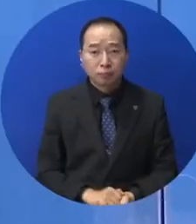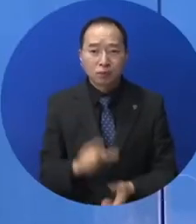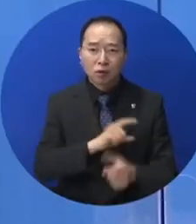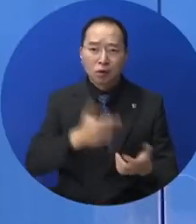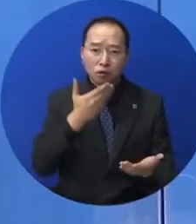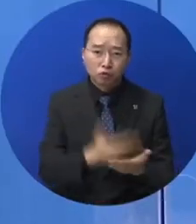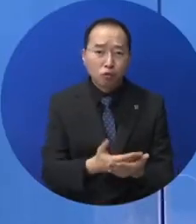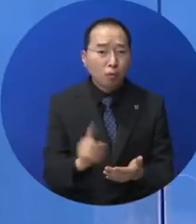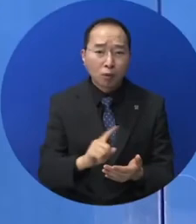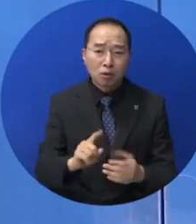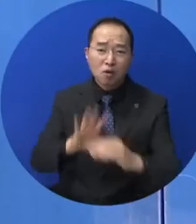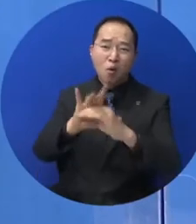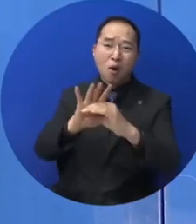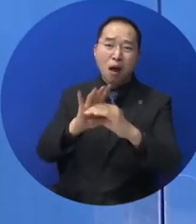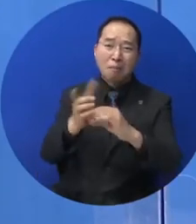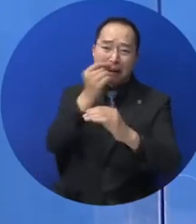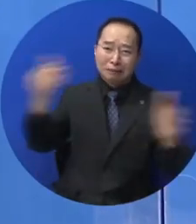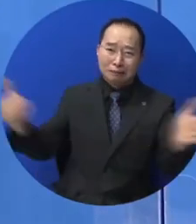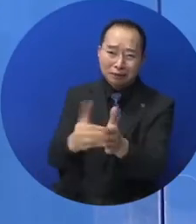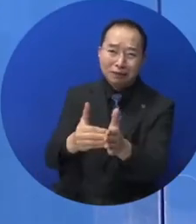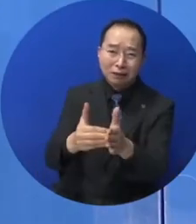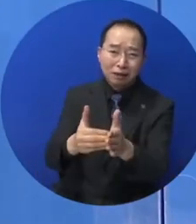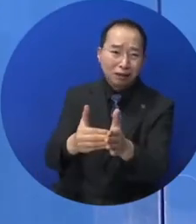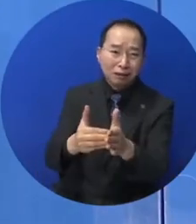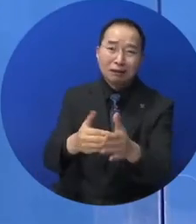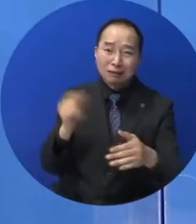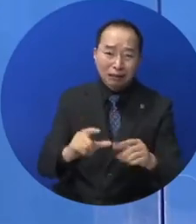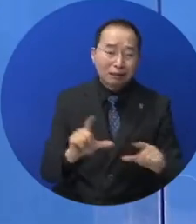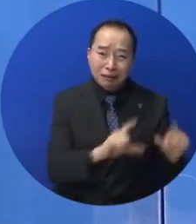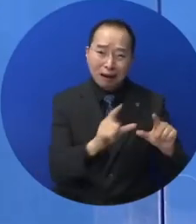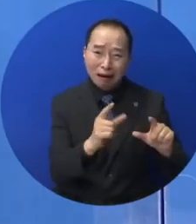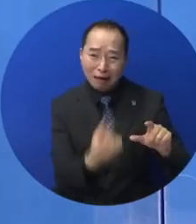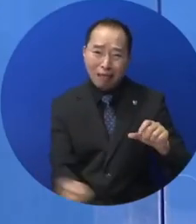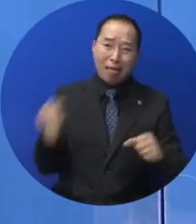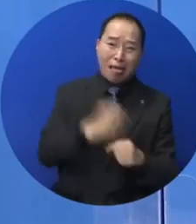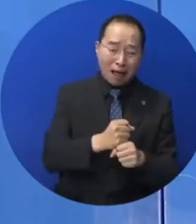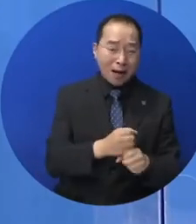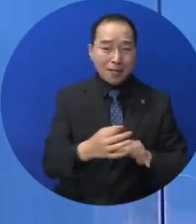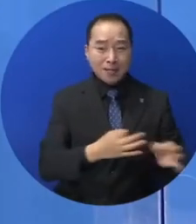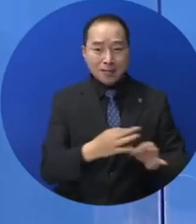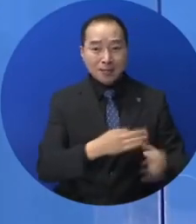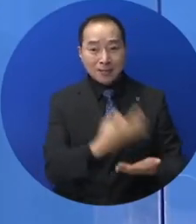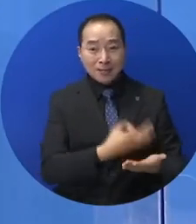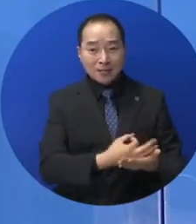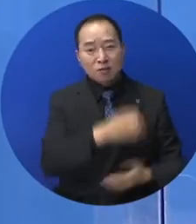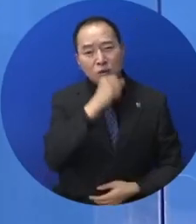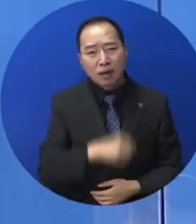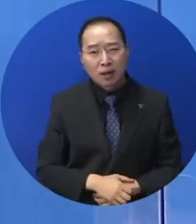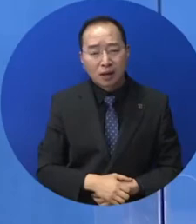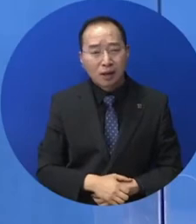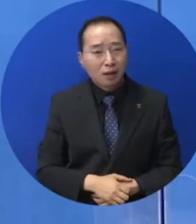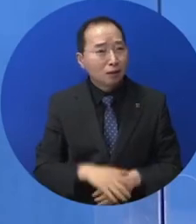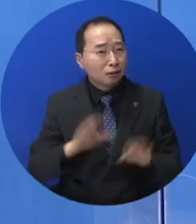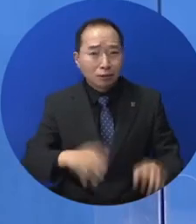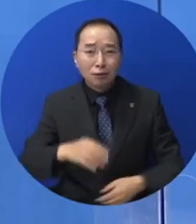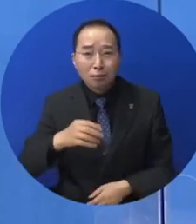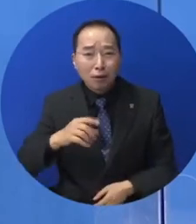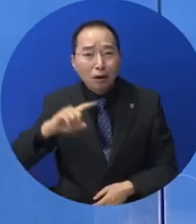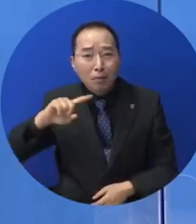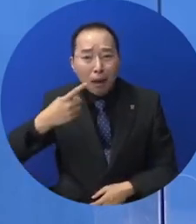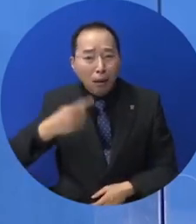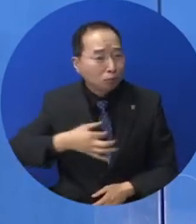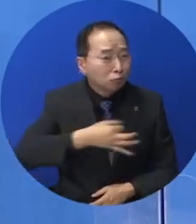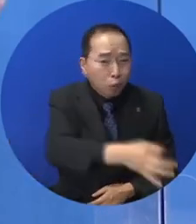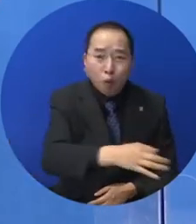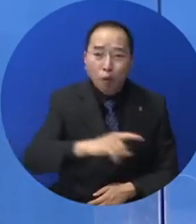건 빨리 코로나 위기를 잡아서 일상을 회복시켜서 장사가 돼야 언제까지 이 100만 원, 200만 원 지원금을 살 수는 없단 말이죠.